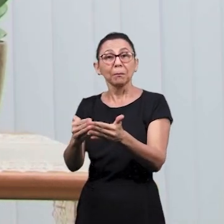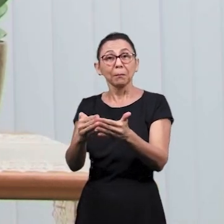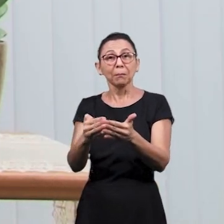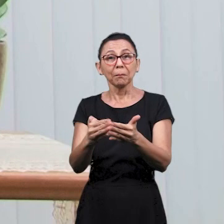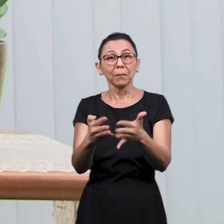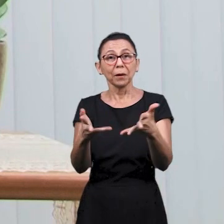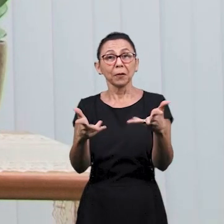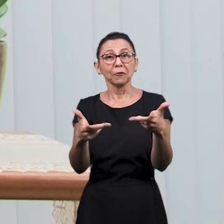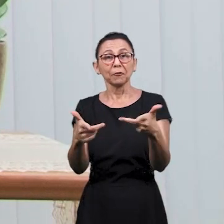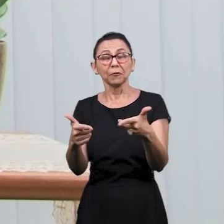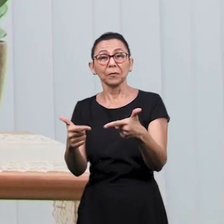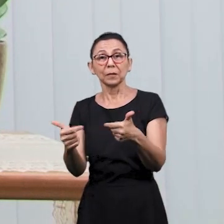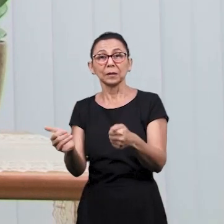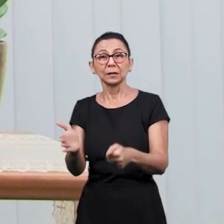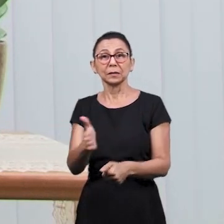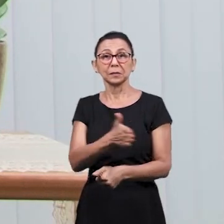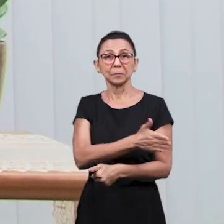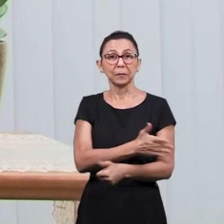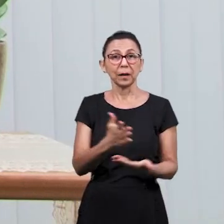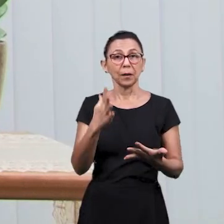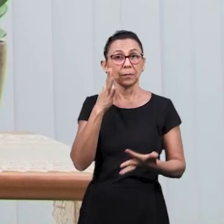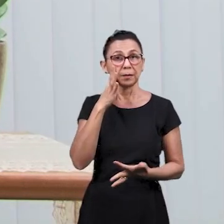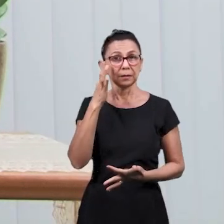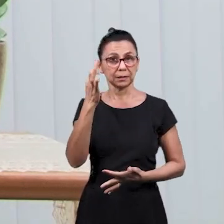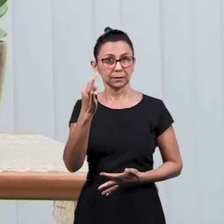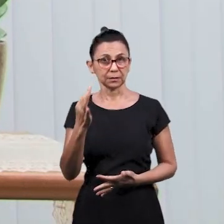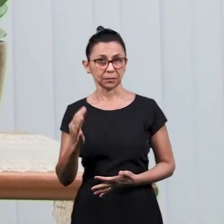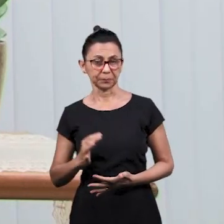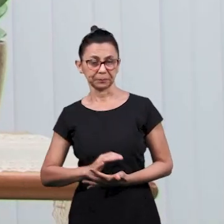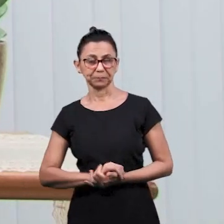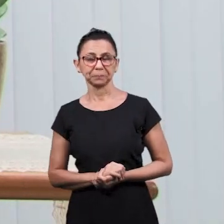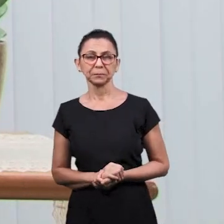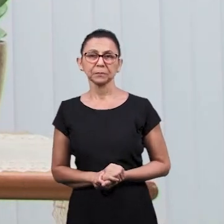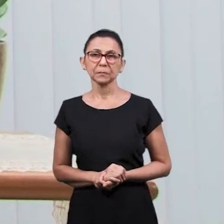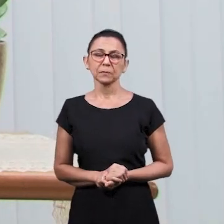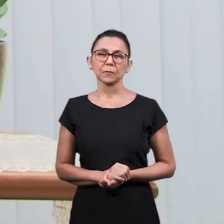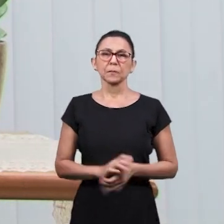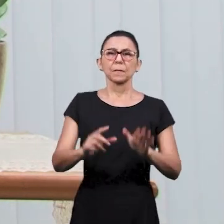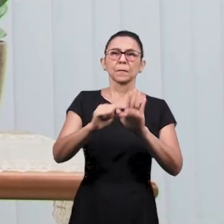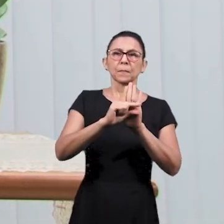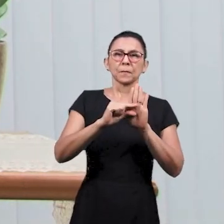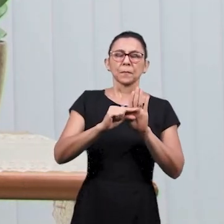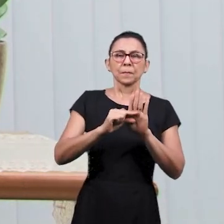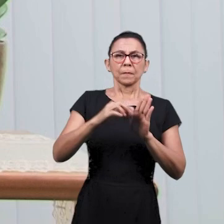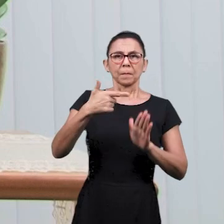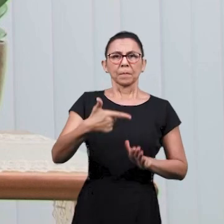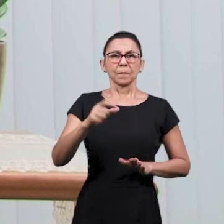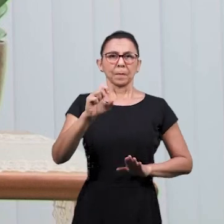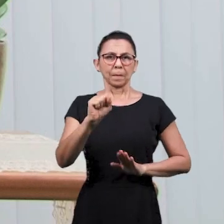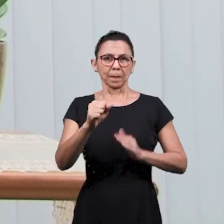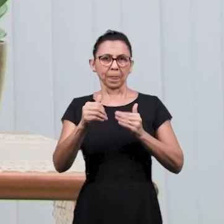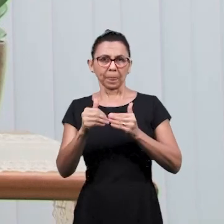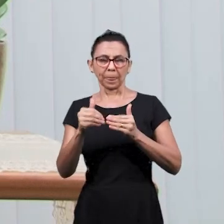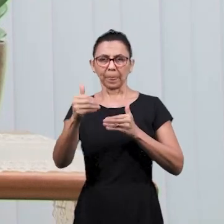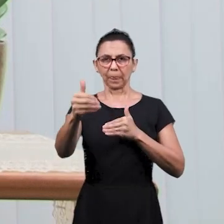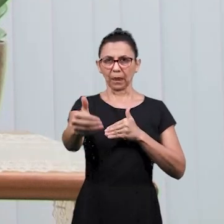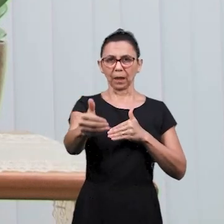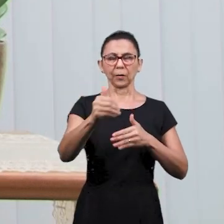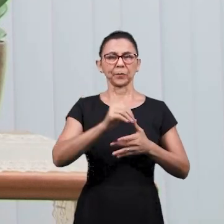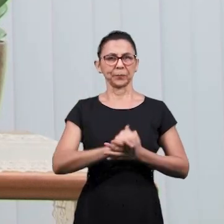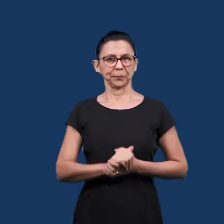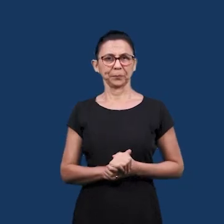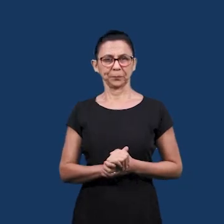к ним, чтобы помочь им. И теперь самое главное, на что я хочу привлечь ваше внимание, начиная